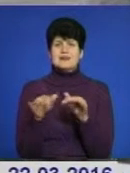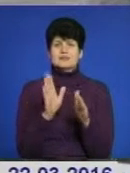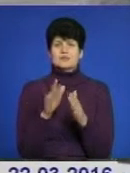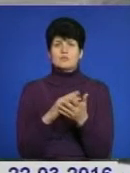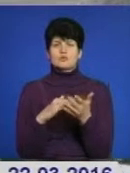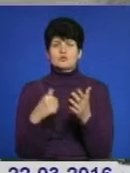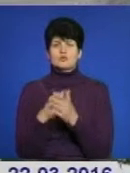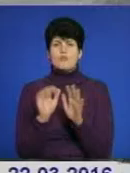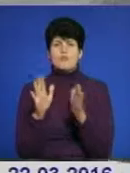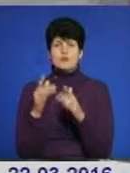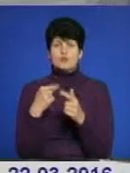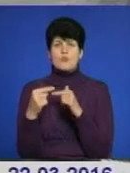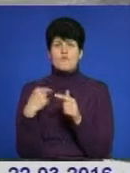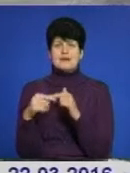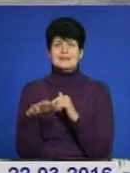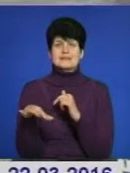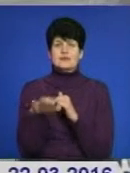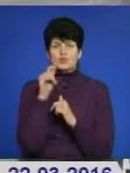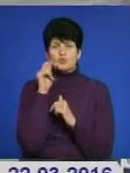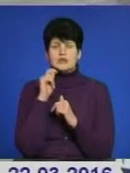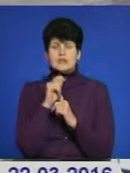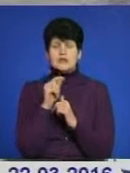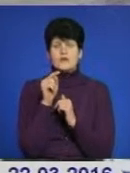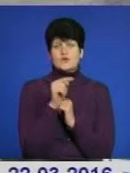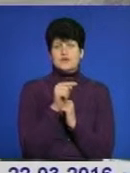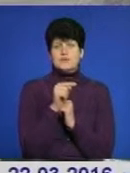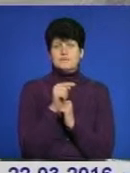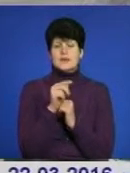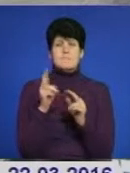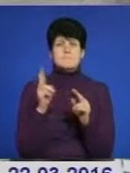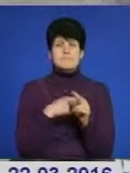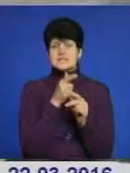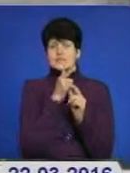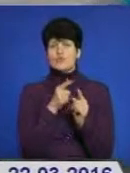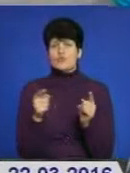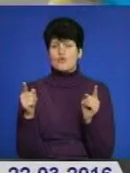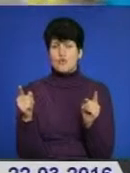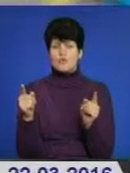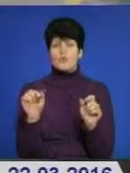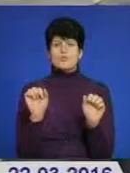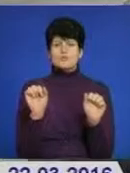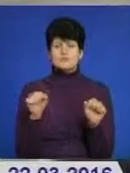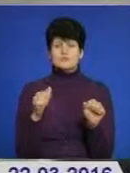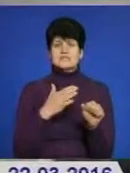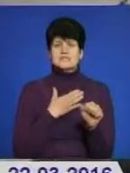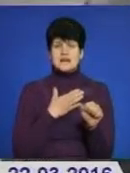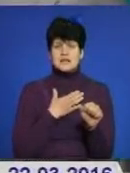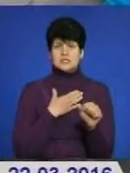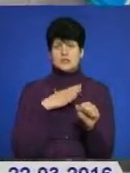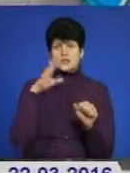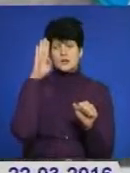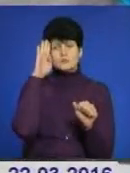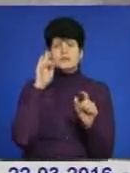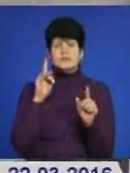моменту її повернення на територію України. Вона безстрокова, в принципі, по можливості з нашими хлопцями,